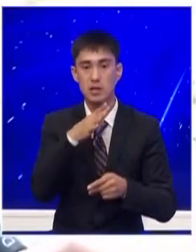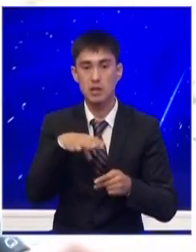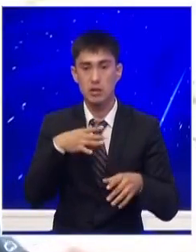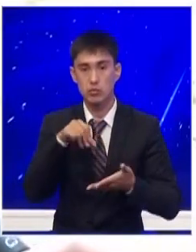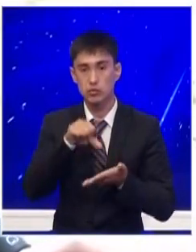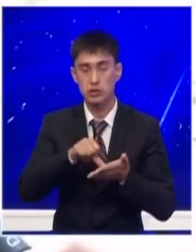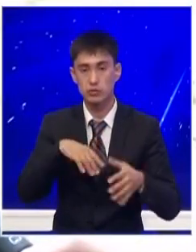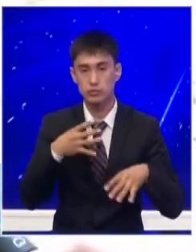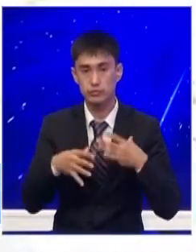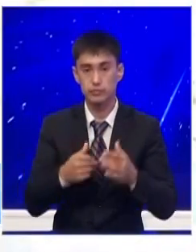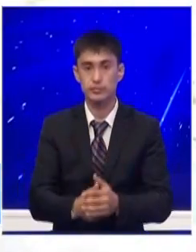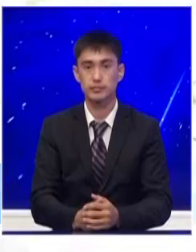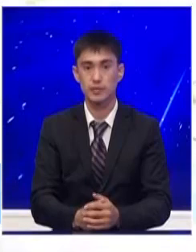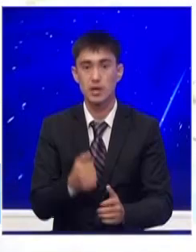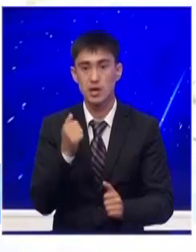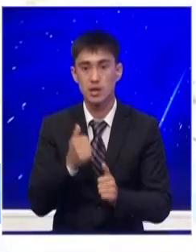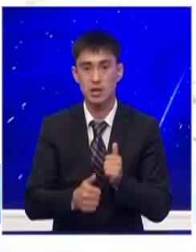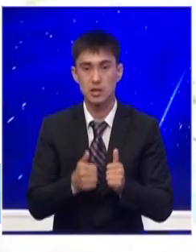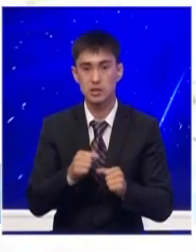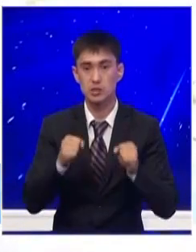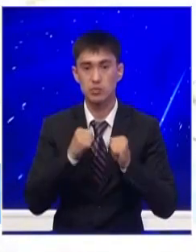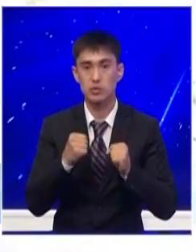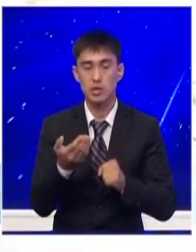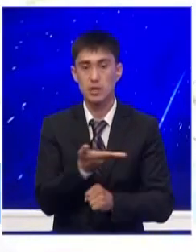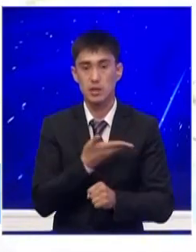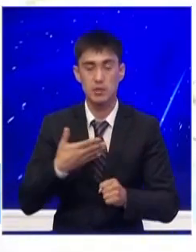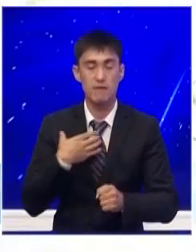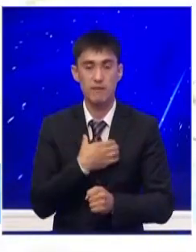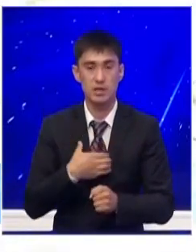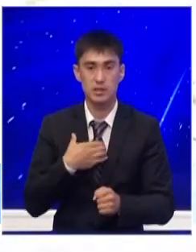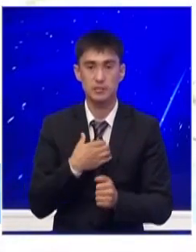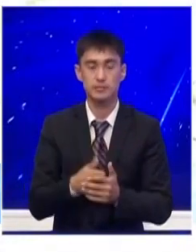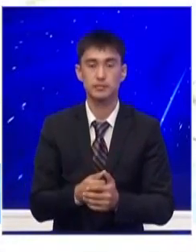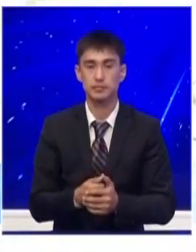спорт. Парусный спорт для меня – это важное.